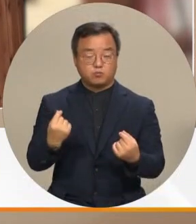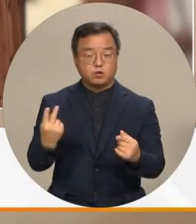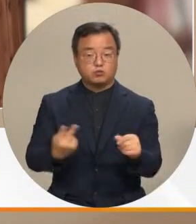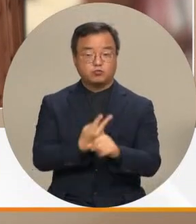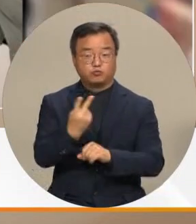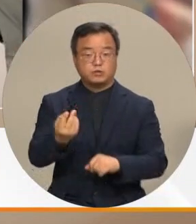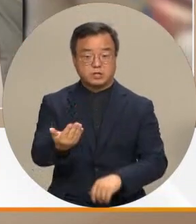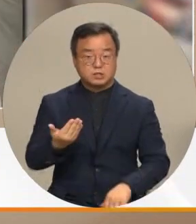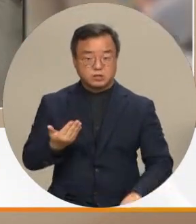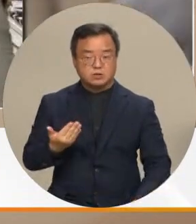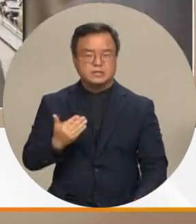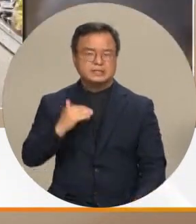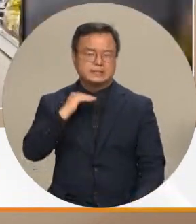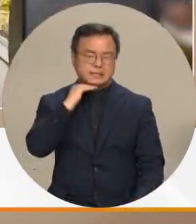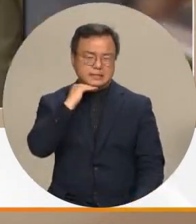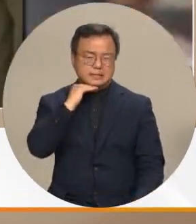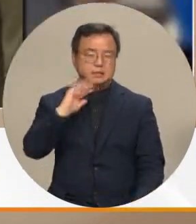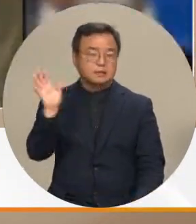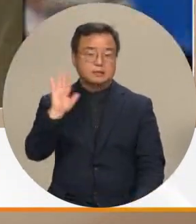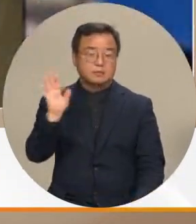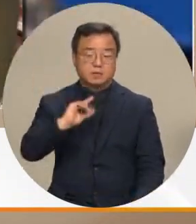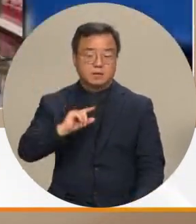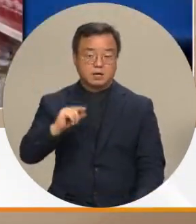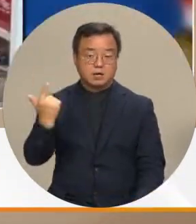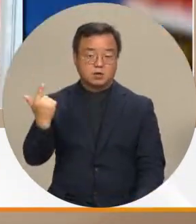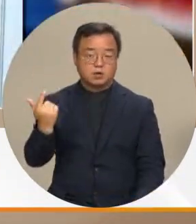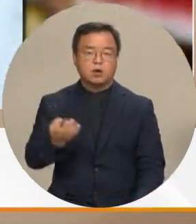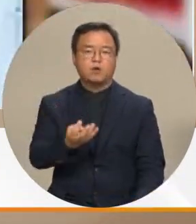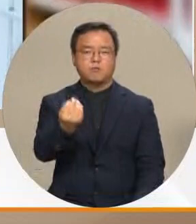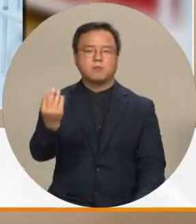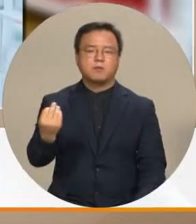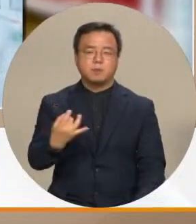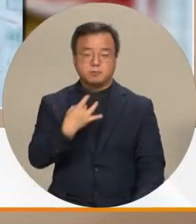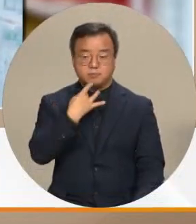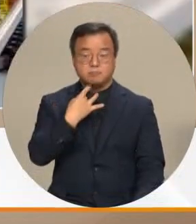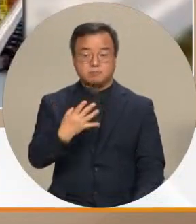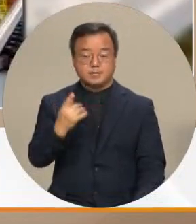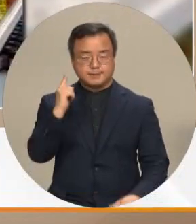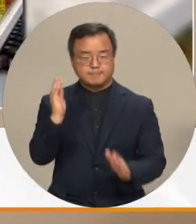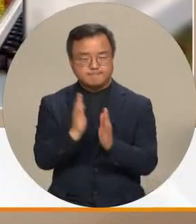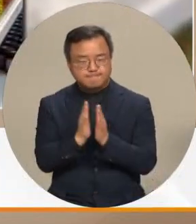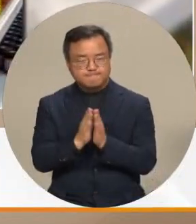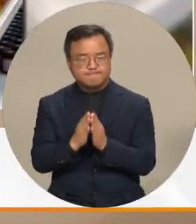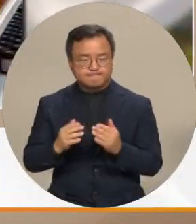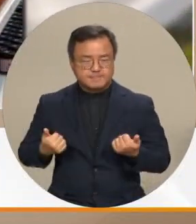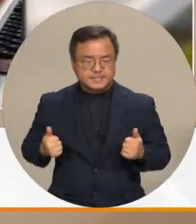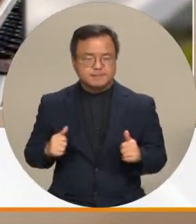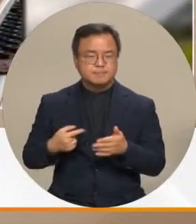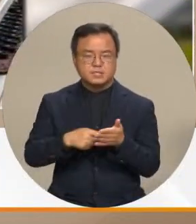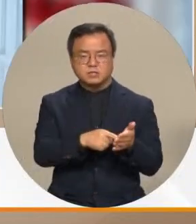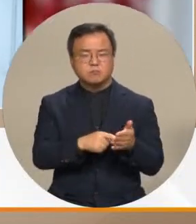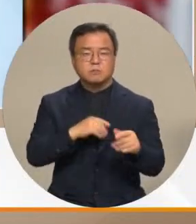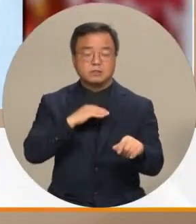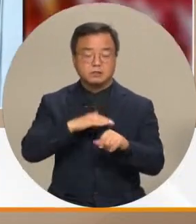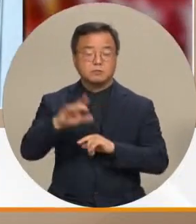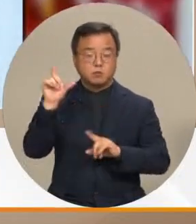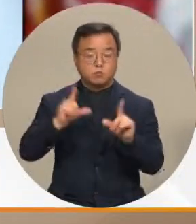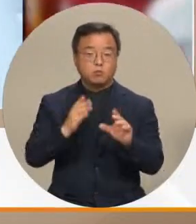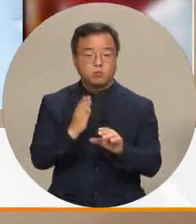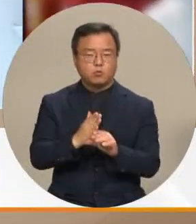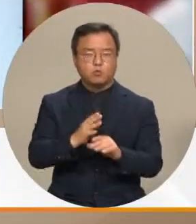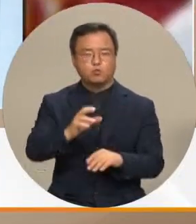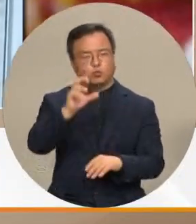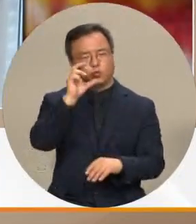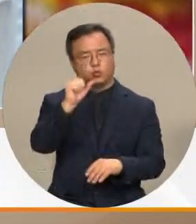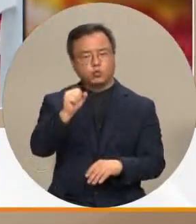전부터 길게 늘어선 줄이 아니고 그 중에 몇 분만 능동적으로 적극적인 모습이라서 저희는 그걸 긍정적으로